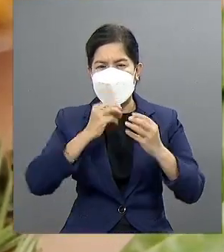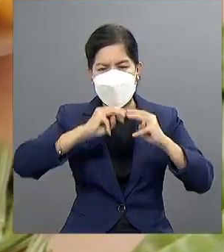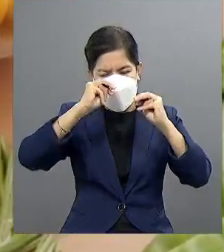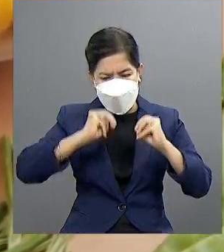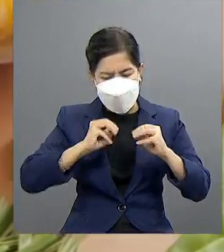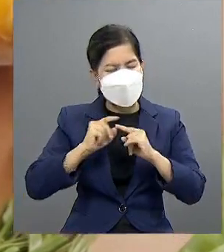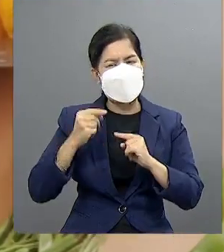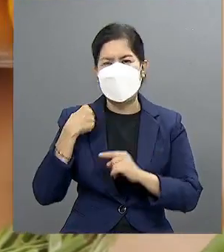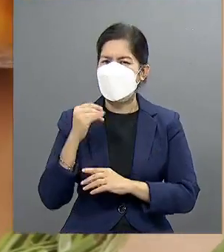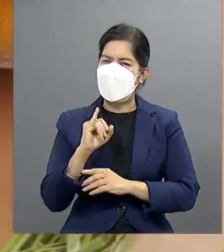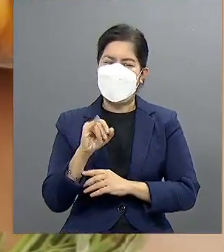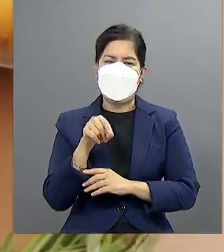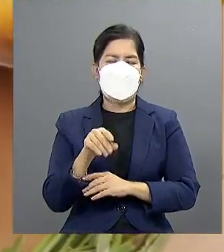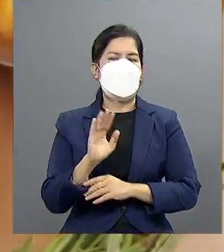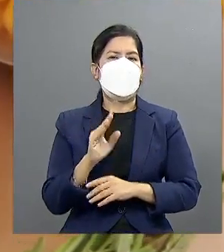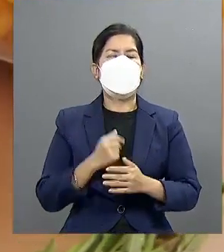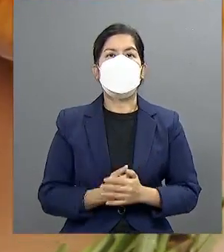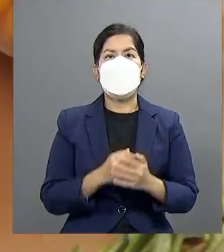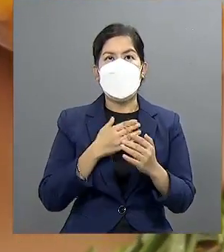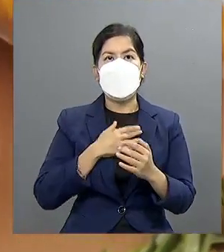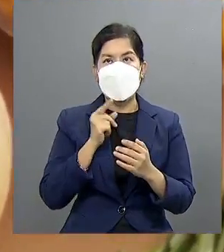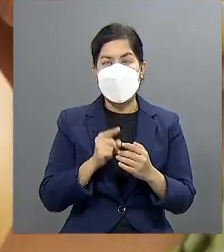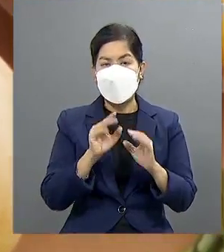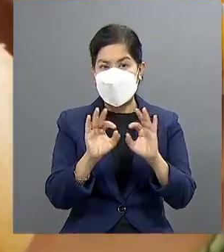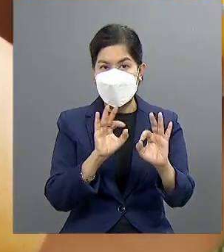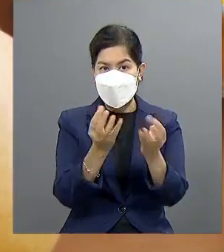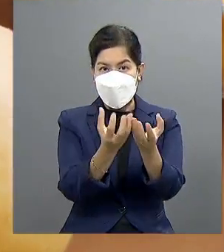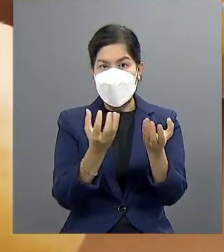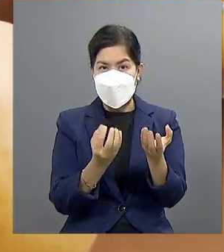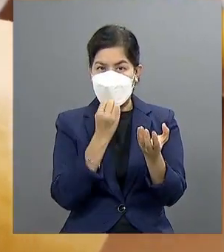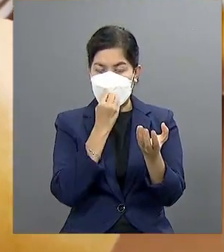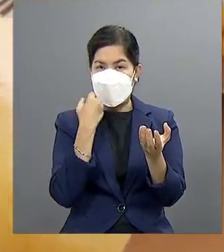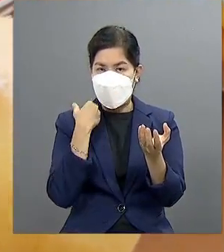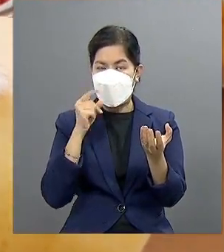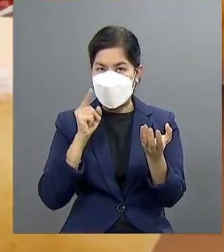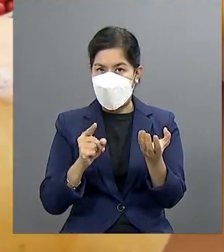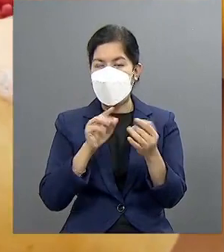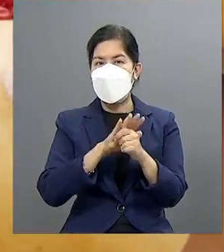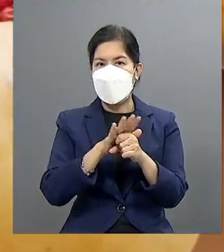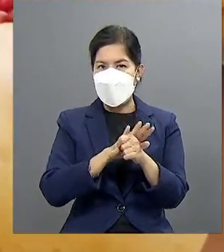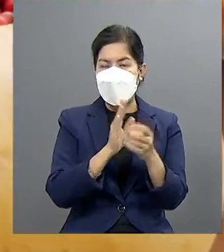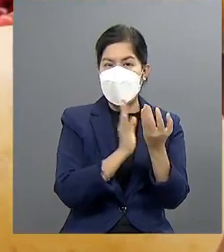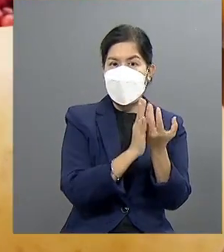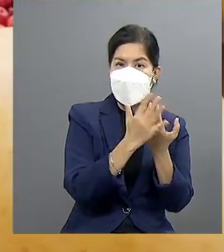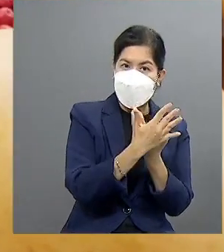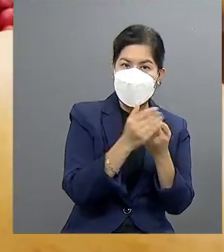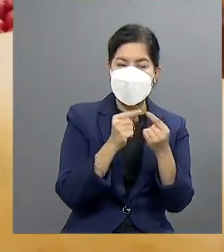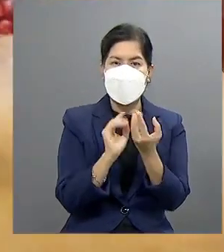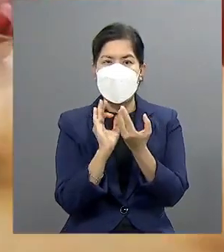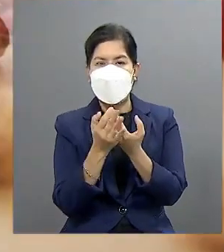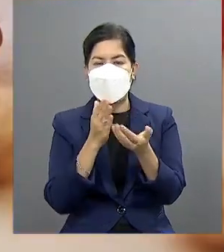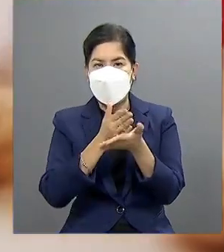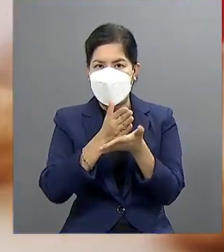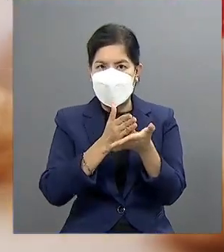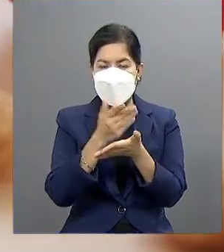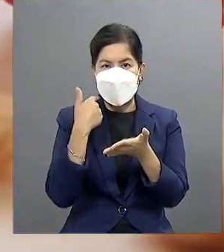อบเพราะฉะนั้นเนี่ยหนึ่งก็คือดูเรื่องอาหารต้องบาลานซ์ไดเอทผักผลไม้ต้องครึ่งหนึ่งของมื้ออาหารแล้วก็ทานอาหารที่มีประโ